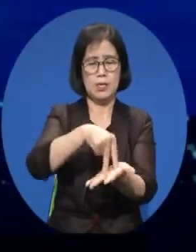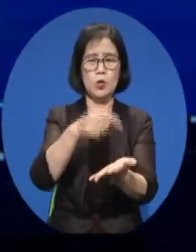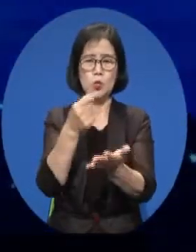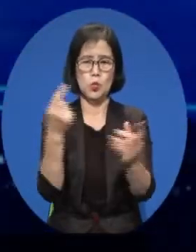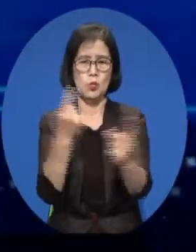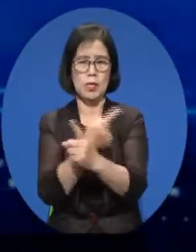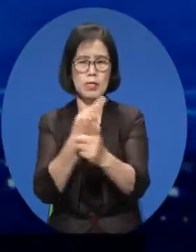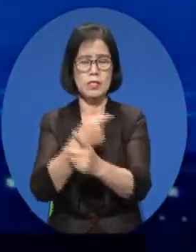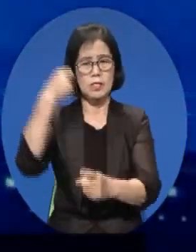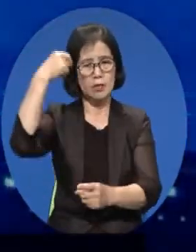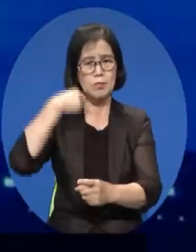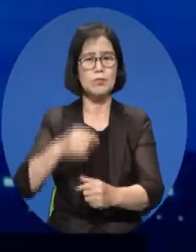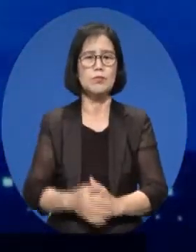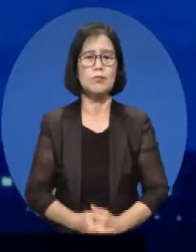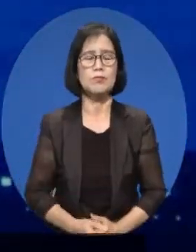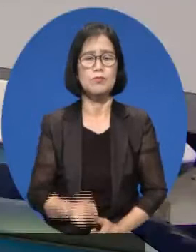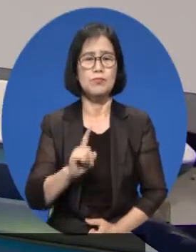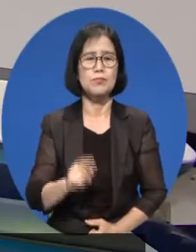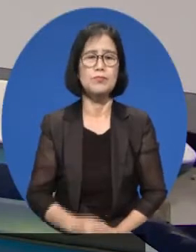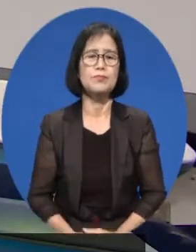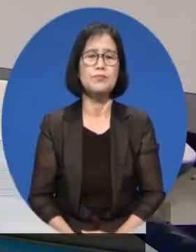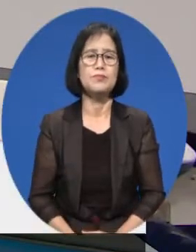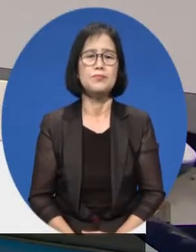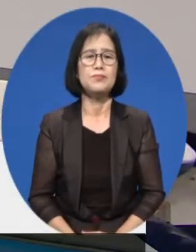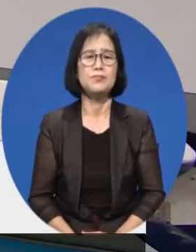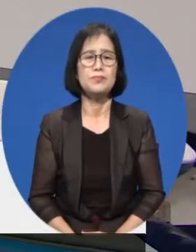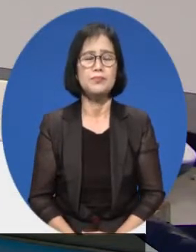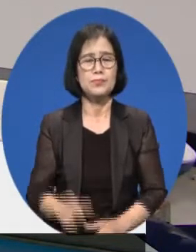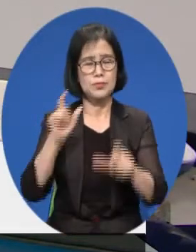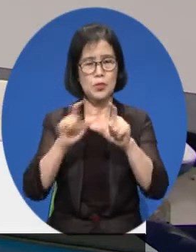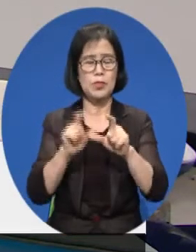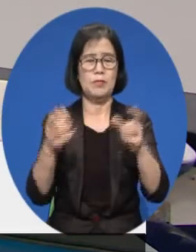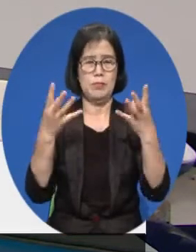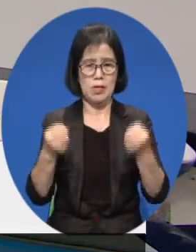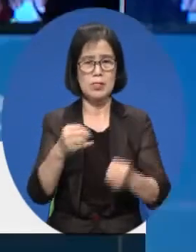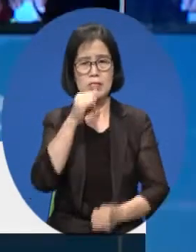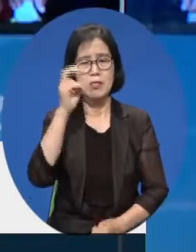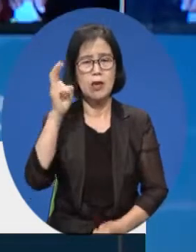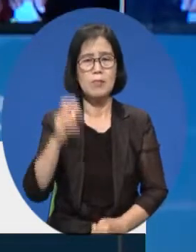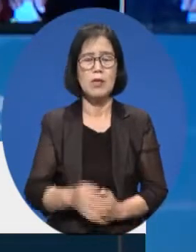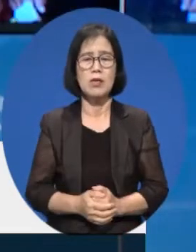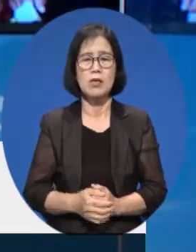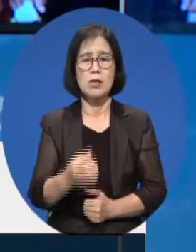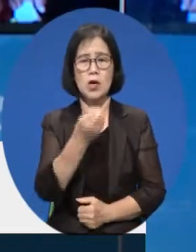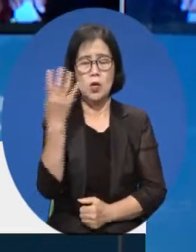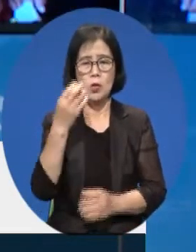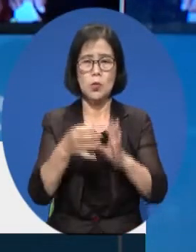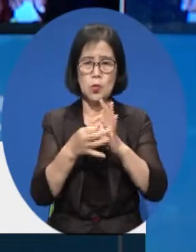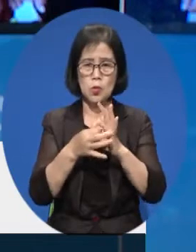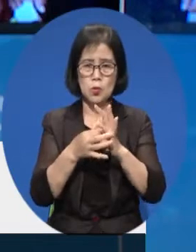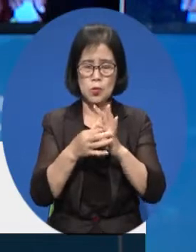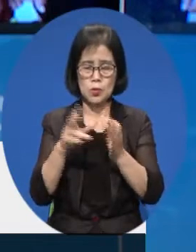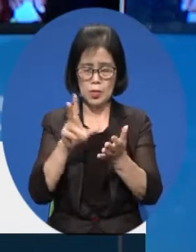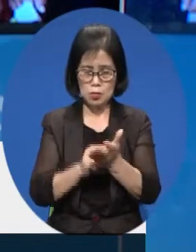듯한 분위기이기도 합니다. 평론가님 어떻게 될까요? 상당히 고민이 많을 거라고 생각합니다. 사실 언론과 관련돼 있는 언론